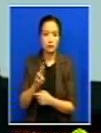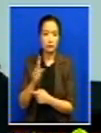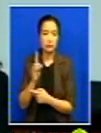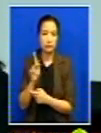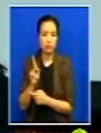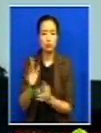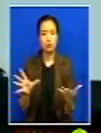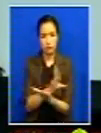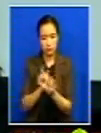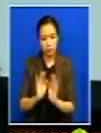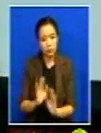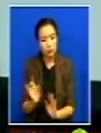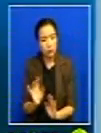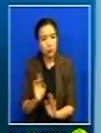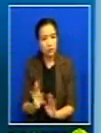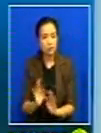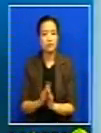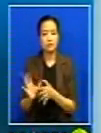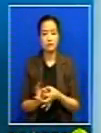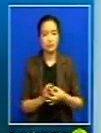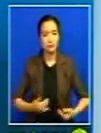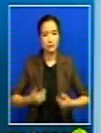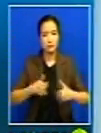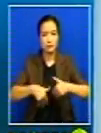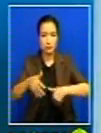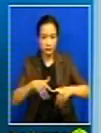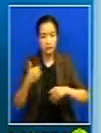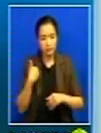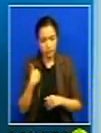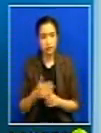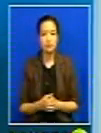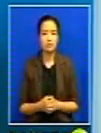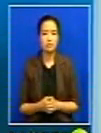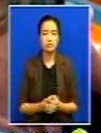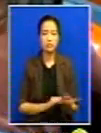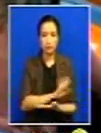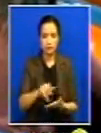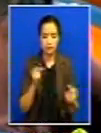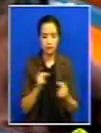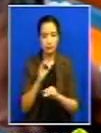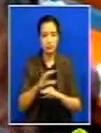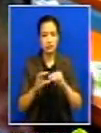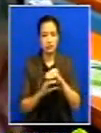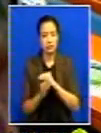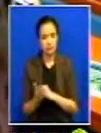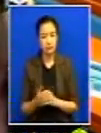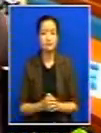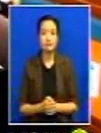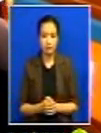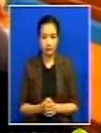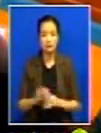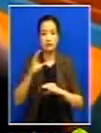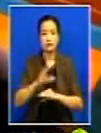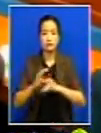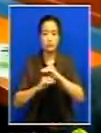ที่จะต้องทำรงอยู่ให้สอดคล้องกับวิถีชีวิตของประชาชนที่จะมีส่วนได้ส่วนเสียทั้งหมดกับโครงการนี้ครับ ครับก็ยืนยันนะครับว่าโครง